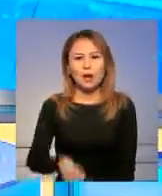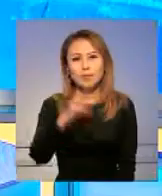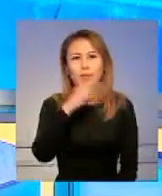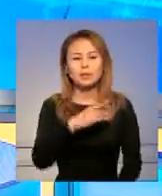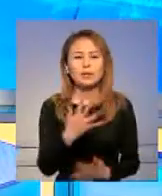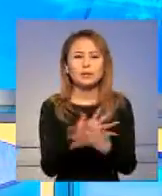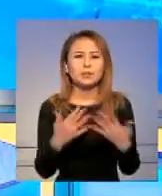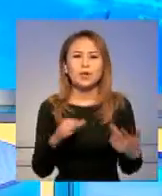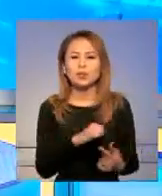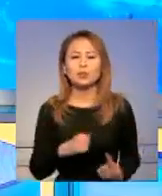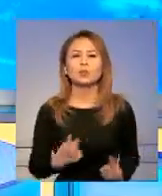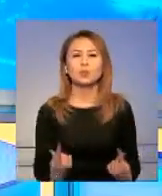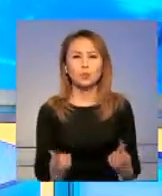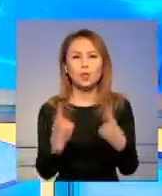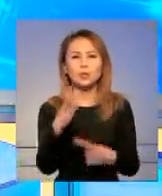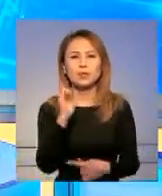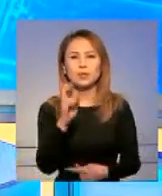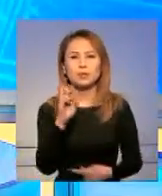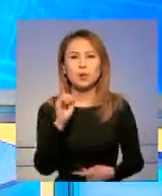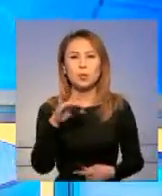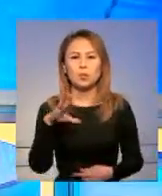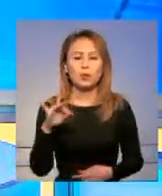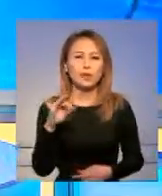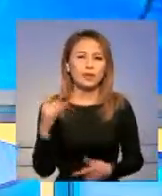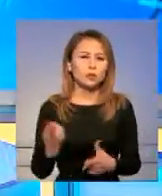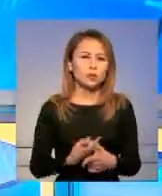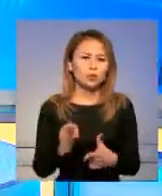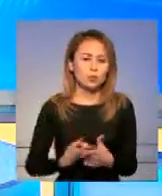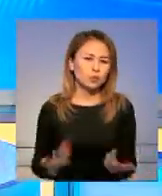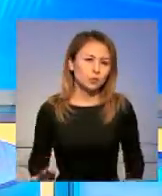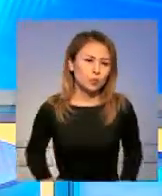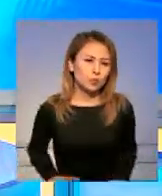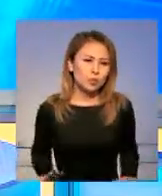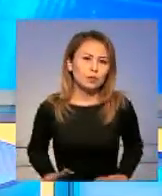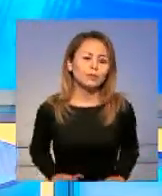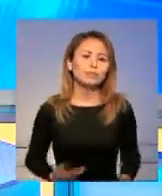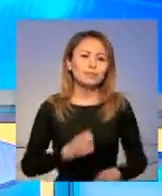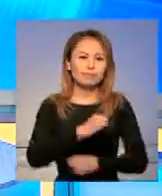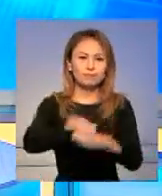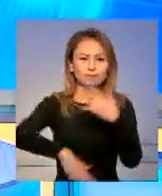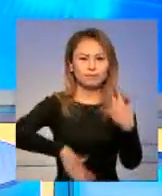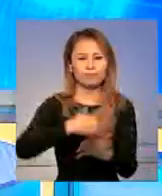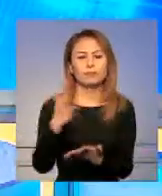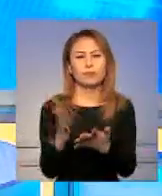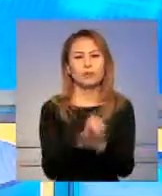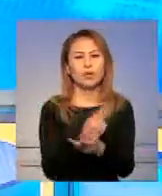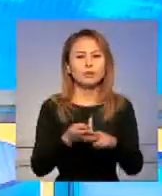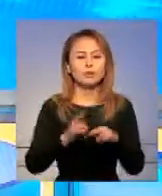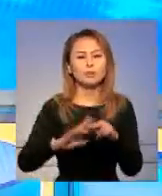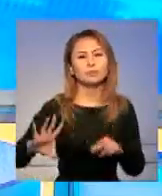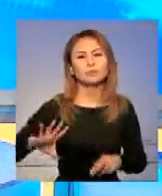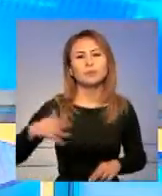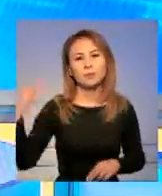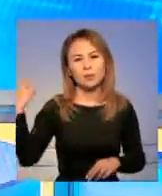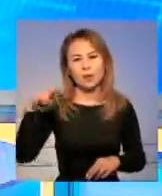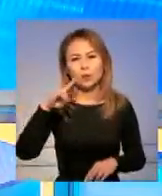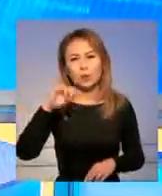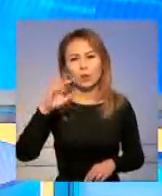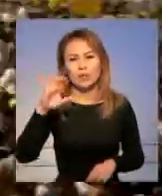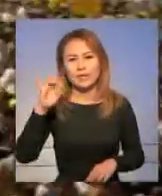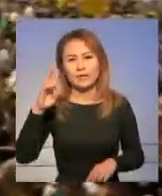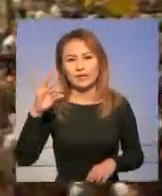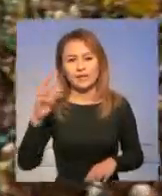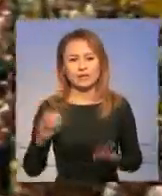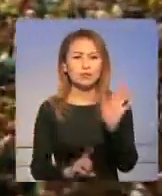Бразилияның еңірі екі қаласы Сан-Паулу мен Рио-де-Жанейро тұрғындары жаппай ереуілге шықты. Олар елдің бұрынғы президенті Лула да Сильваның